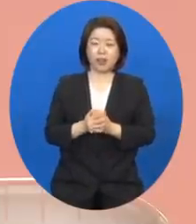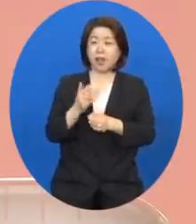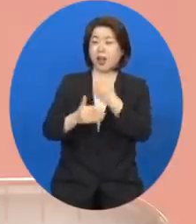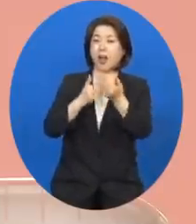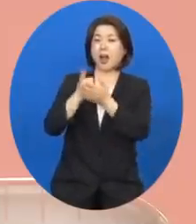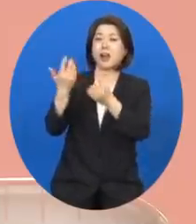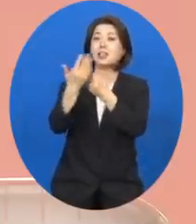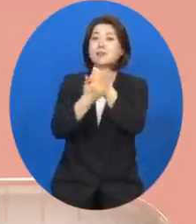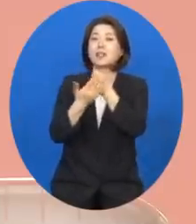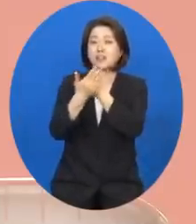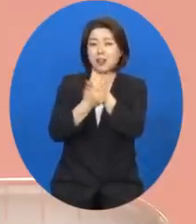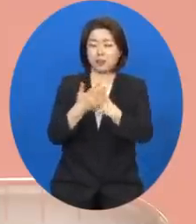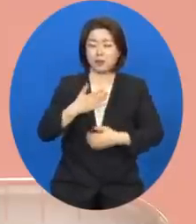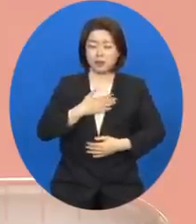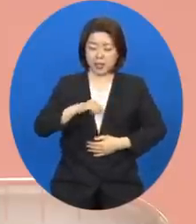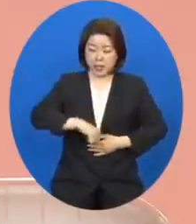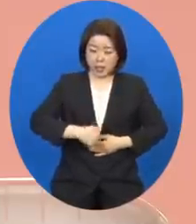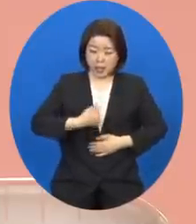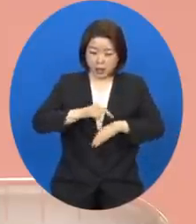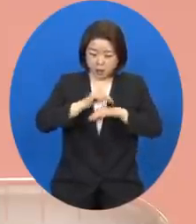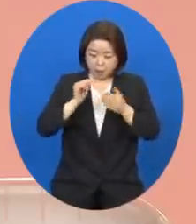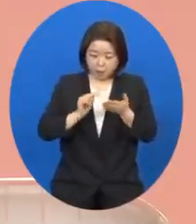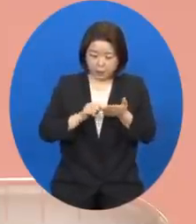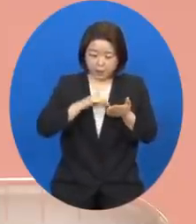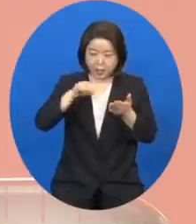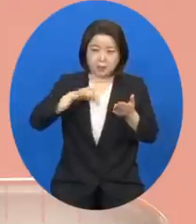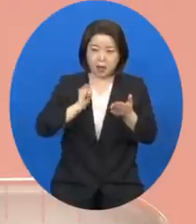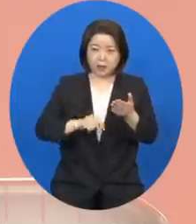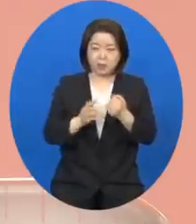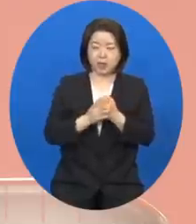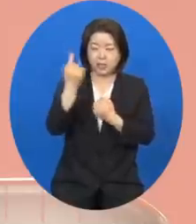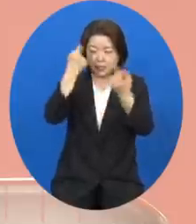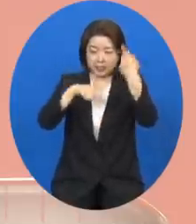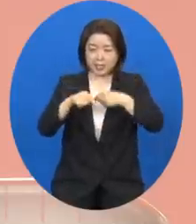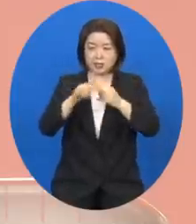하나님의 은혜로 자기 마음의 상처를 치유받았다.